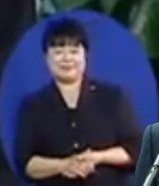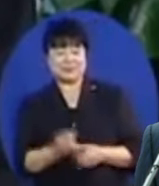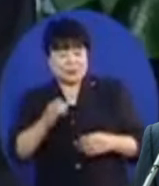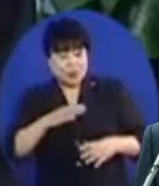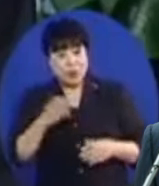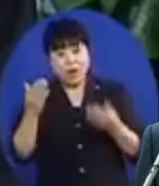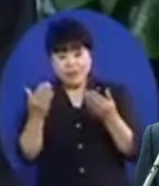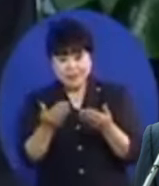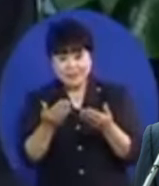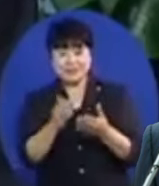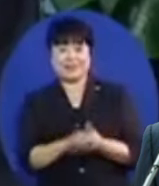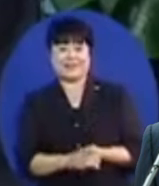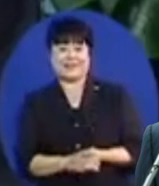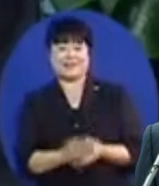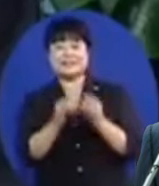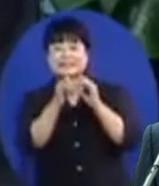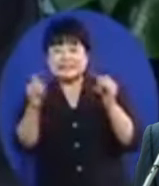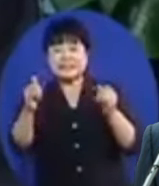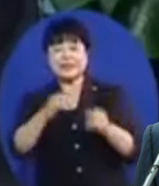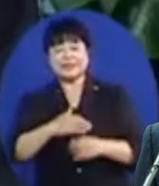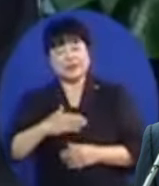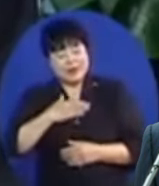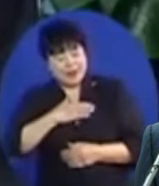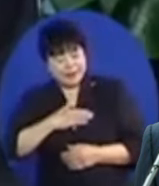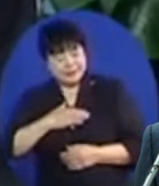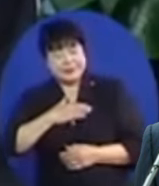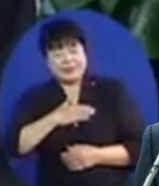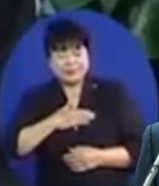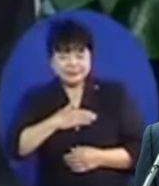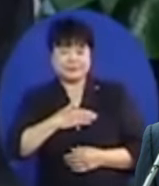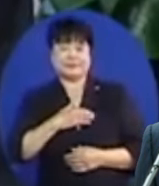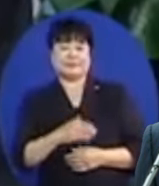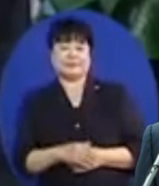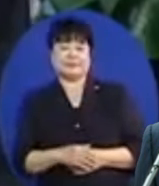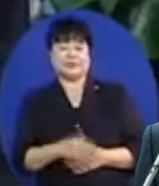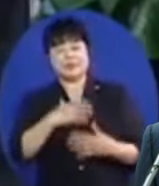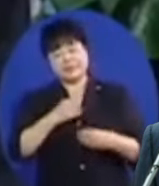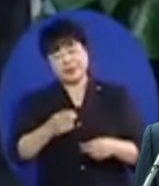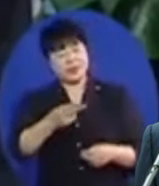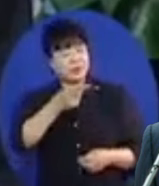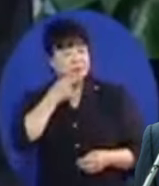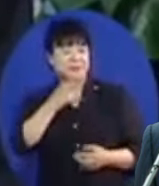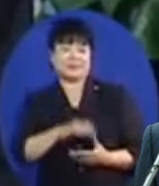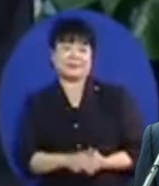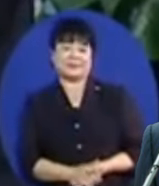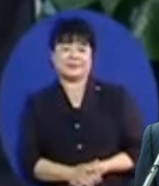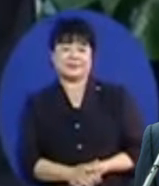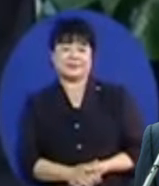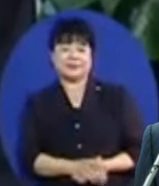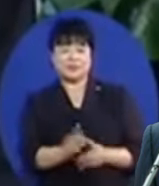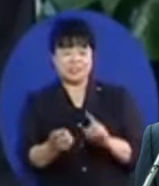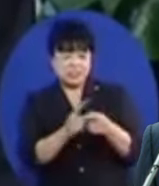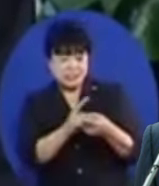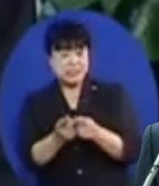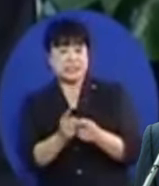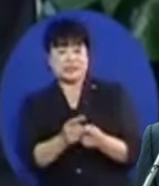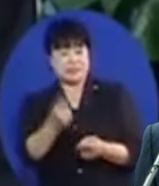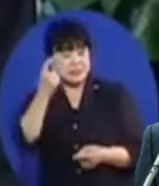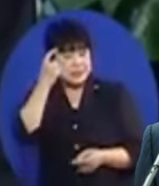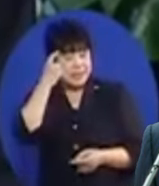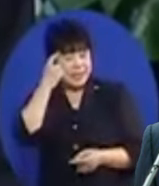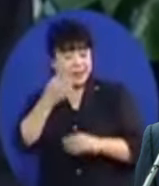놀라운 일이 아닌 것입니까? 사람들의 감정은 그렇게 편안하지 못합니다. 우리와 상대는 서로